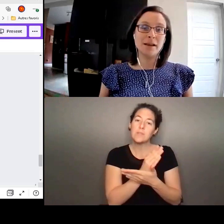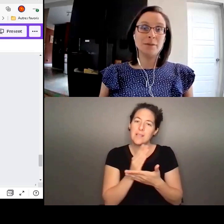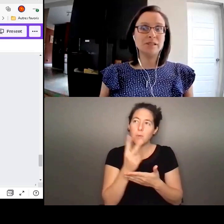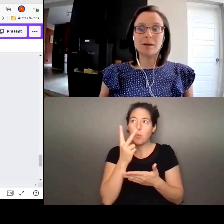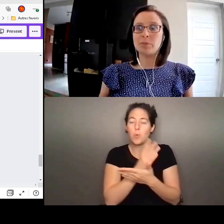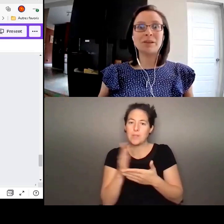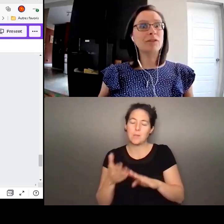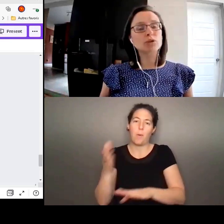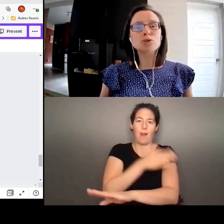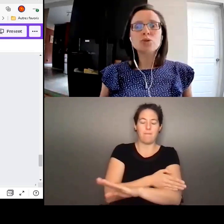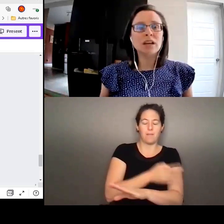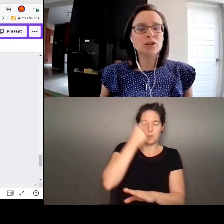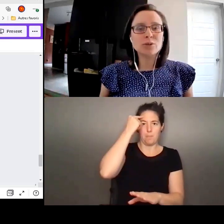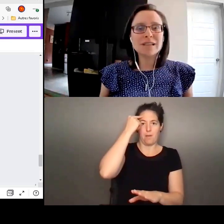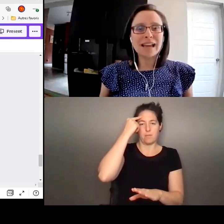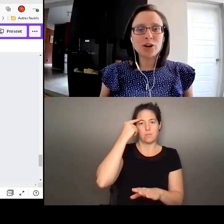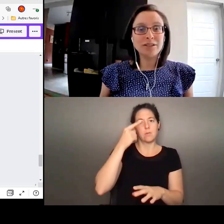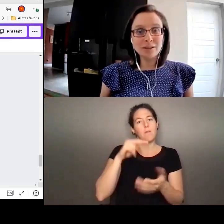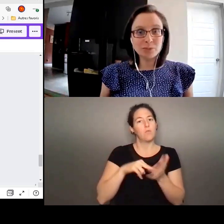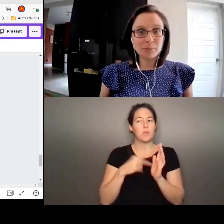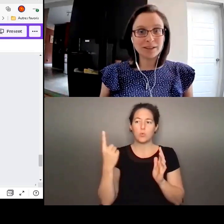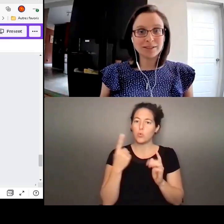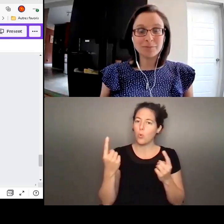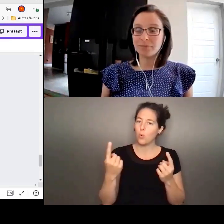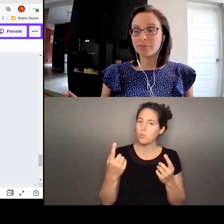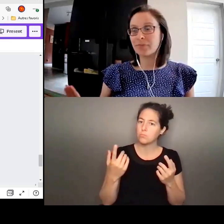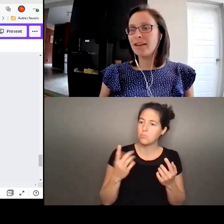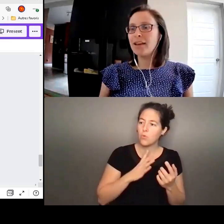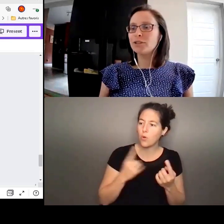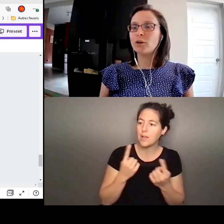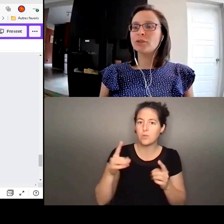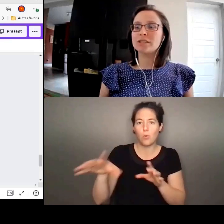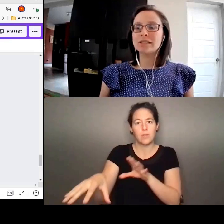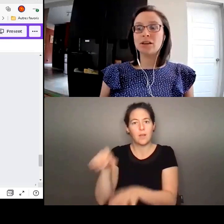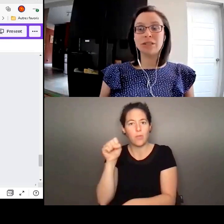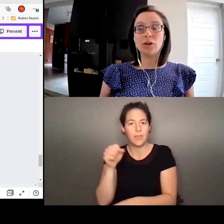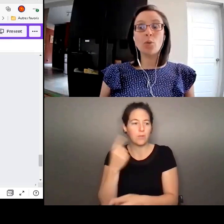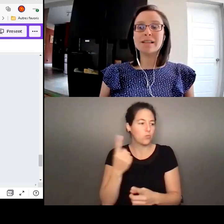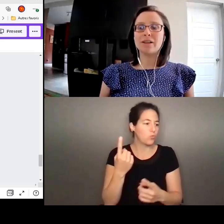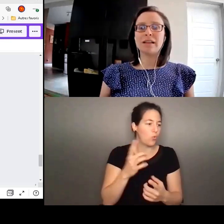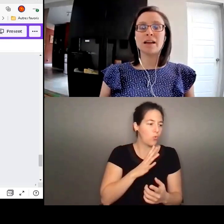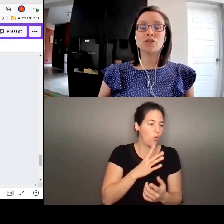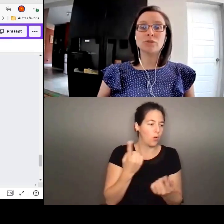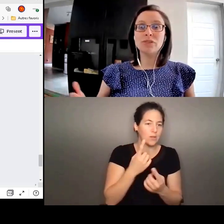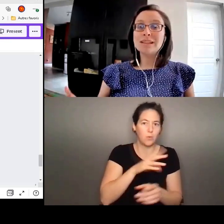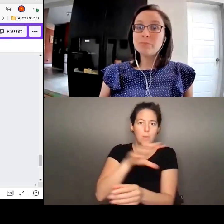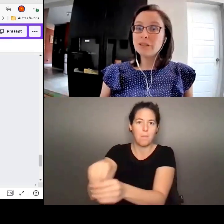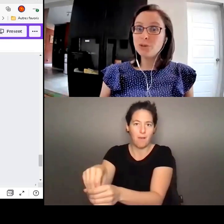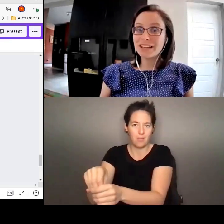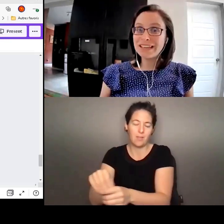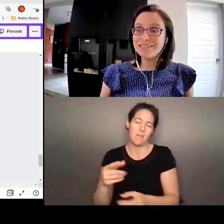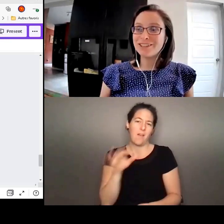l'avance. Puis ça me permet d'avoir toujours quelque chose à récolter puis à planter. Donc, ça, c'est un des gros avantages. On évite